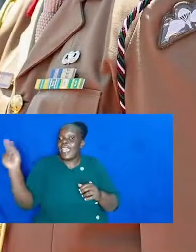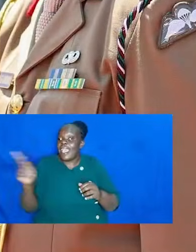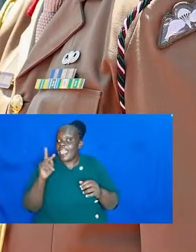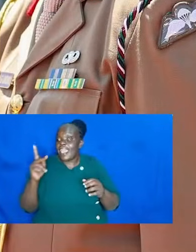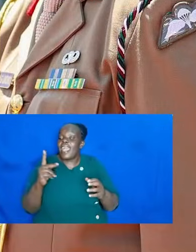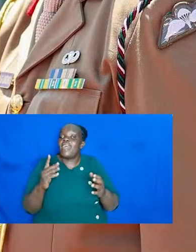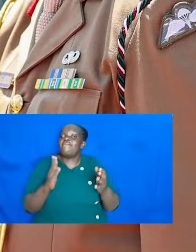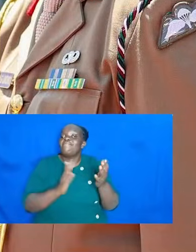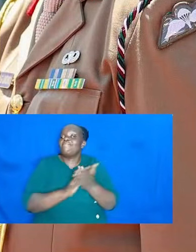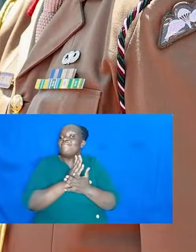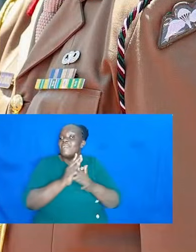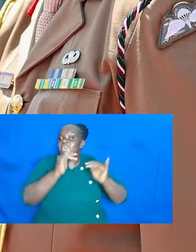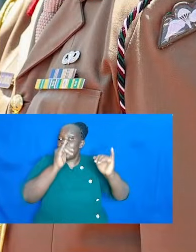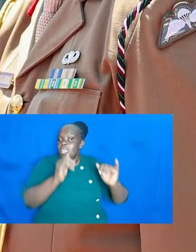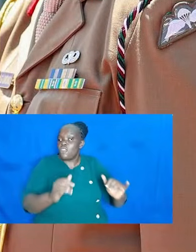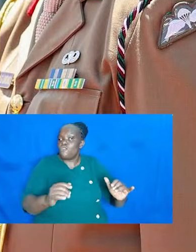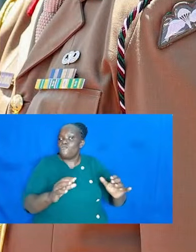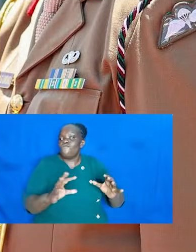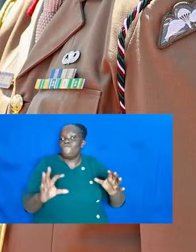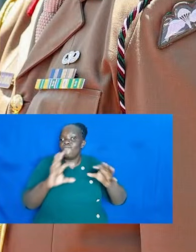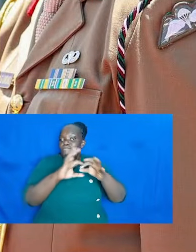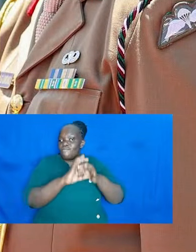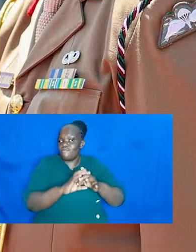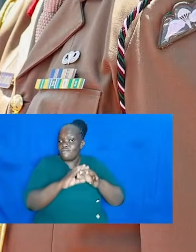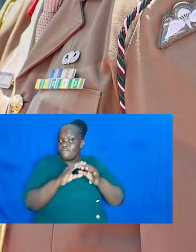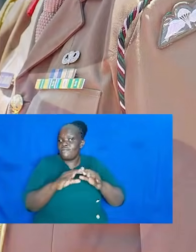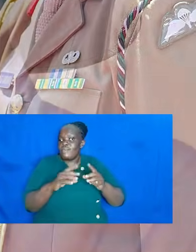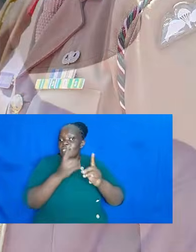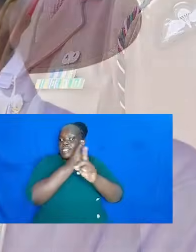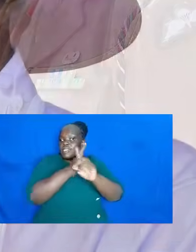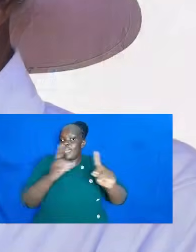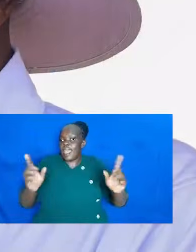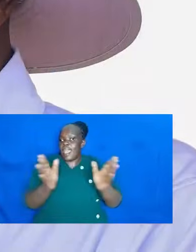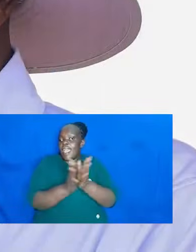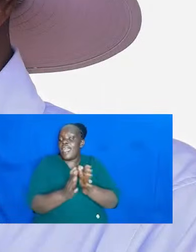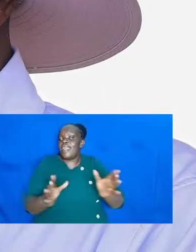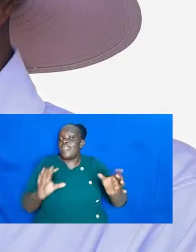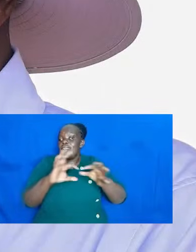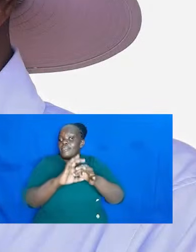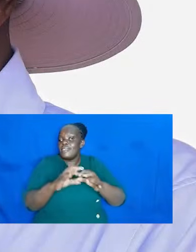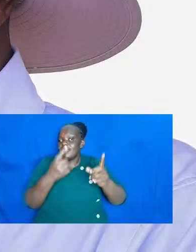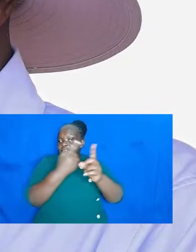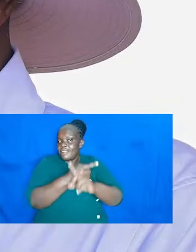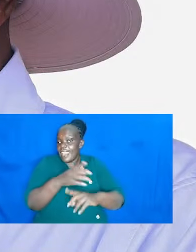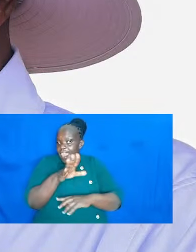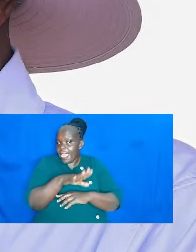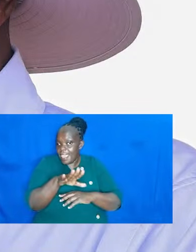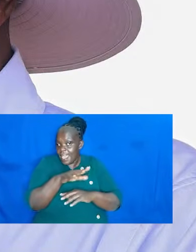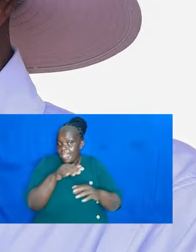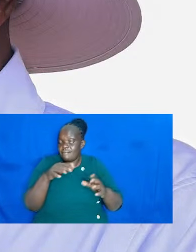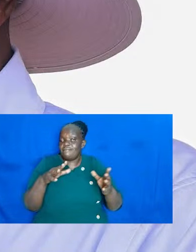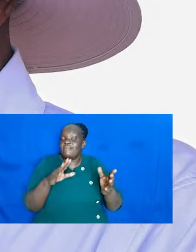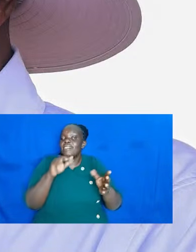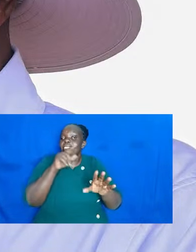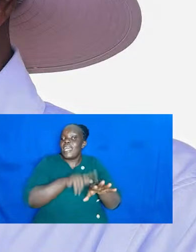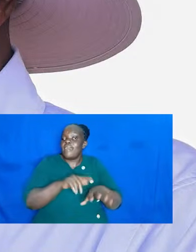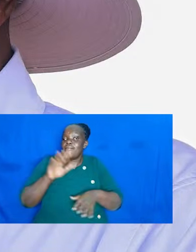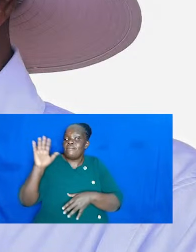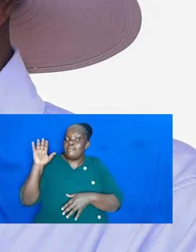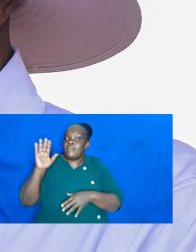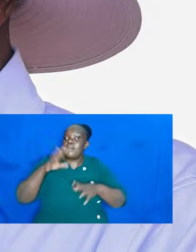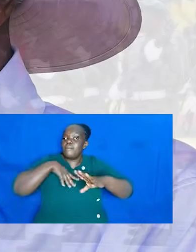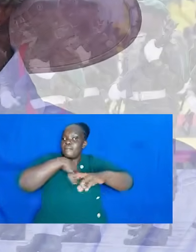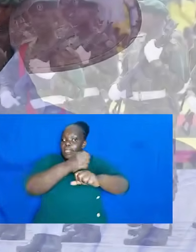Kenya imedhibitisha upya uhusiano wake wa kidiplomasia na ushirikiano wa kikanda wakati wa kuapishwa kwa rais